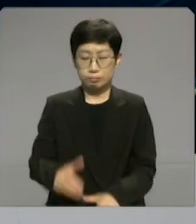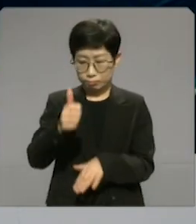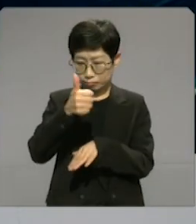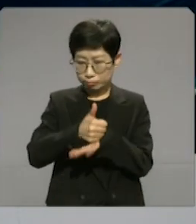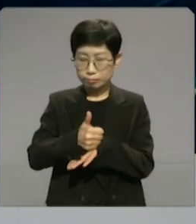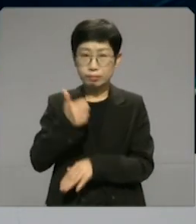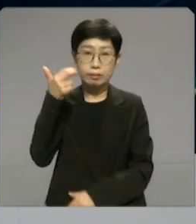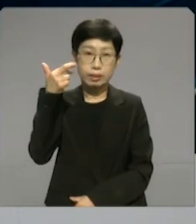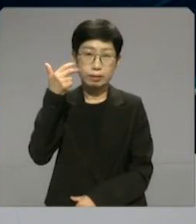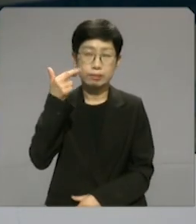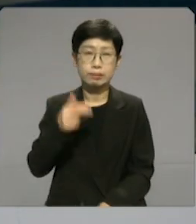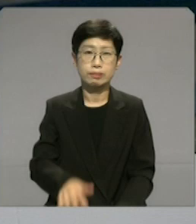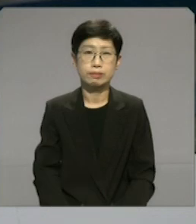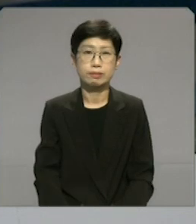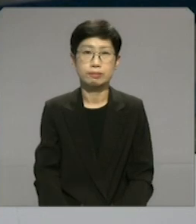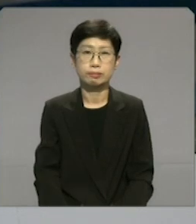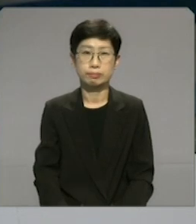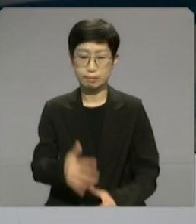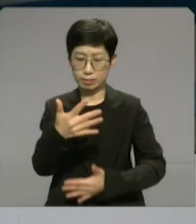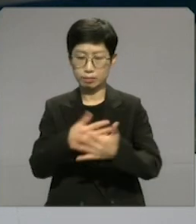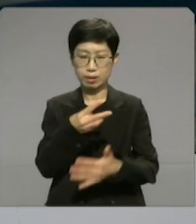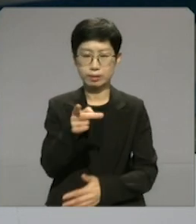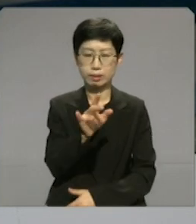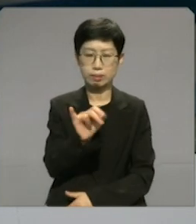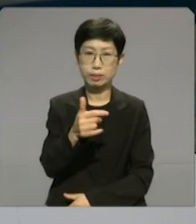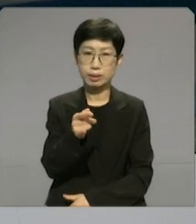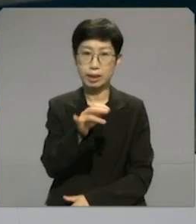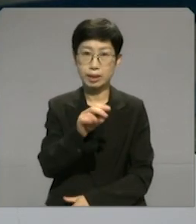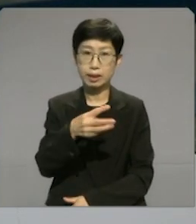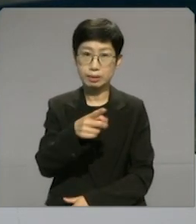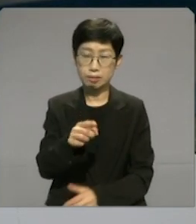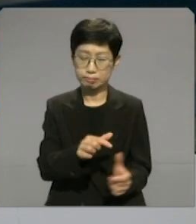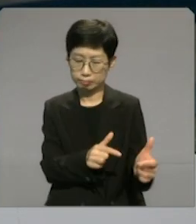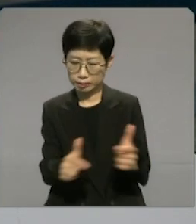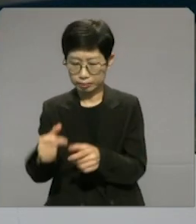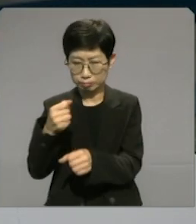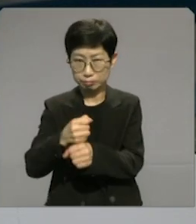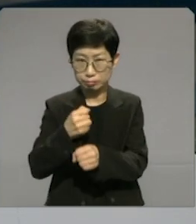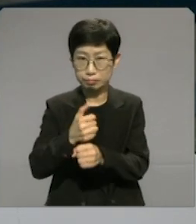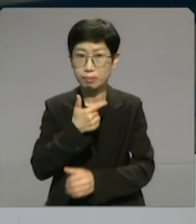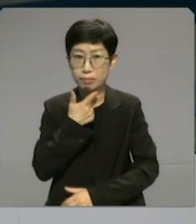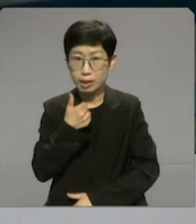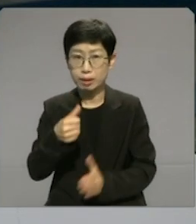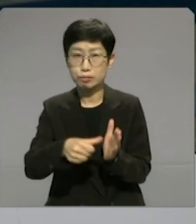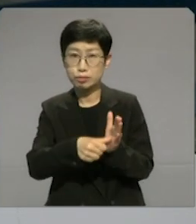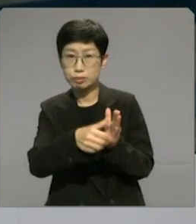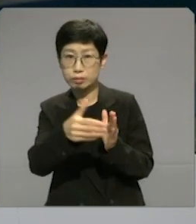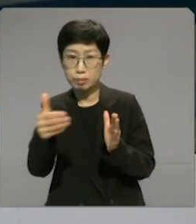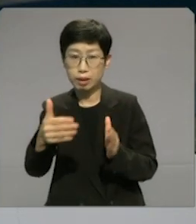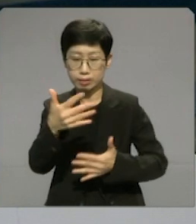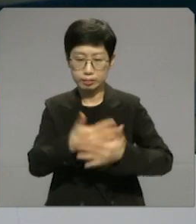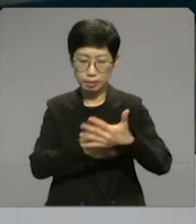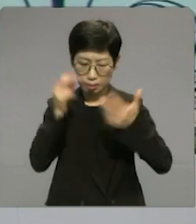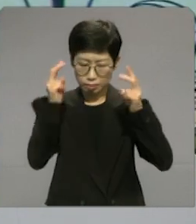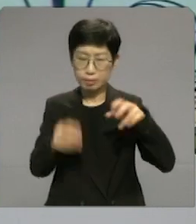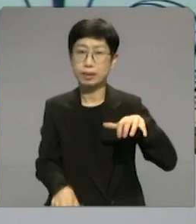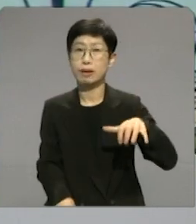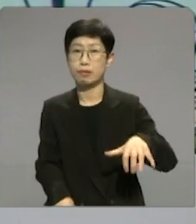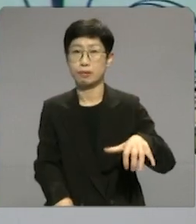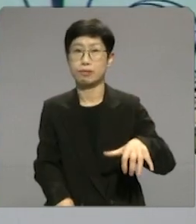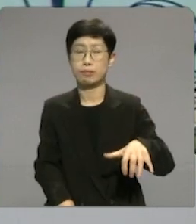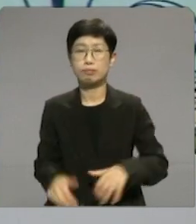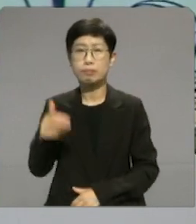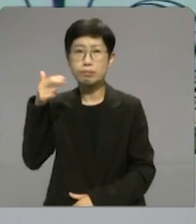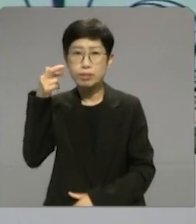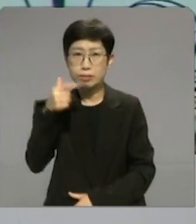끝으로 미국입니다. 영화 터미네이터, 미션 임파서블 등을 제작한 유명 헐리우드 제작사 스카이댄스가